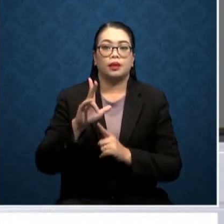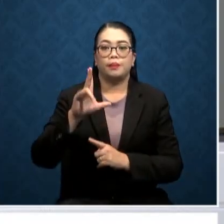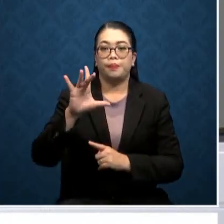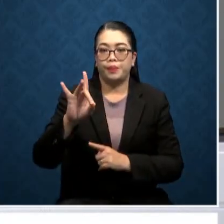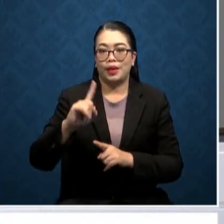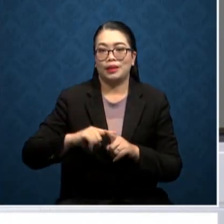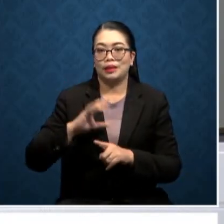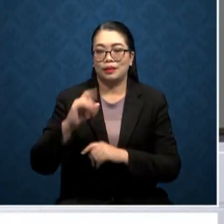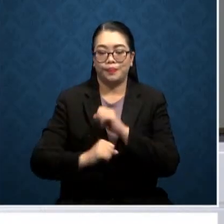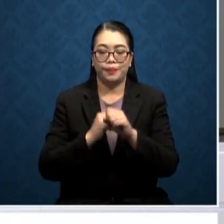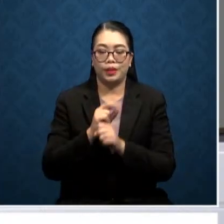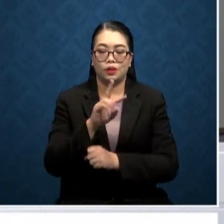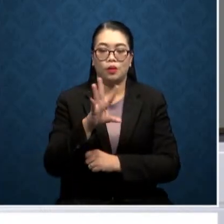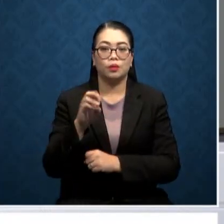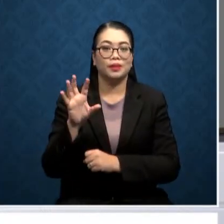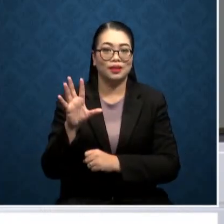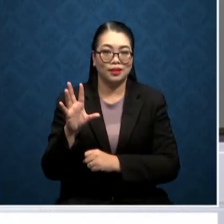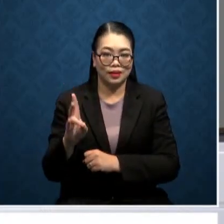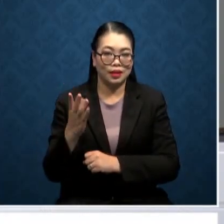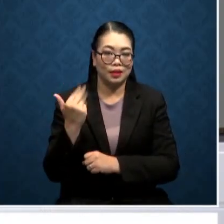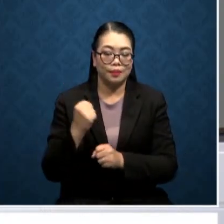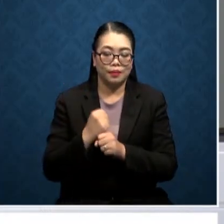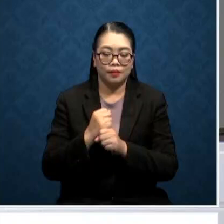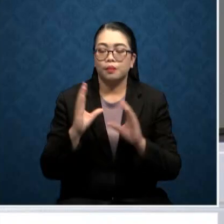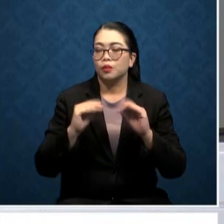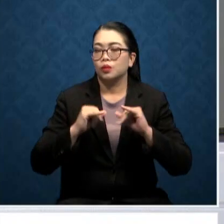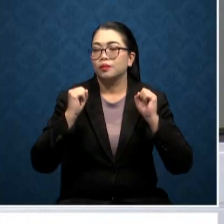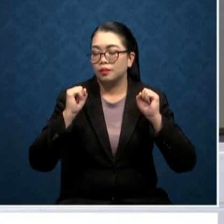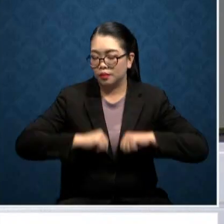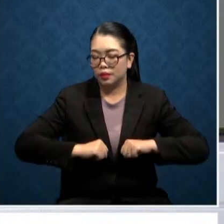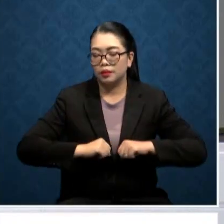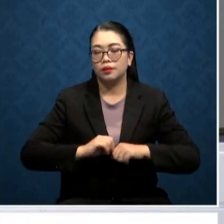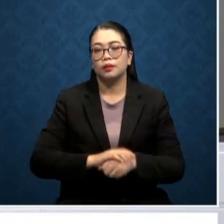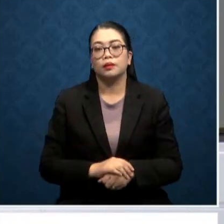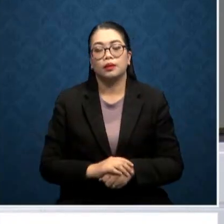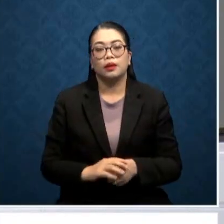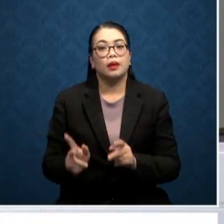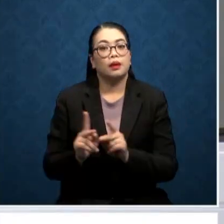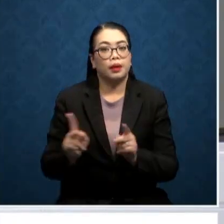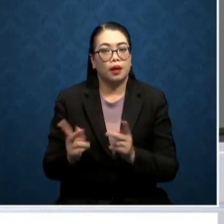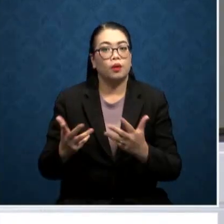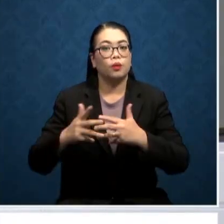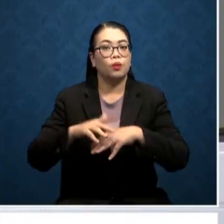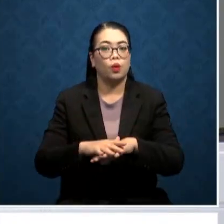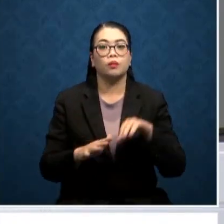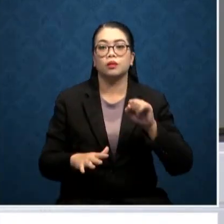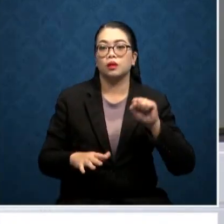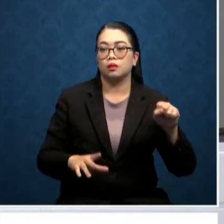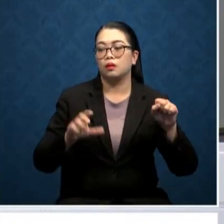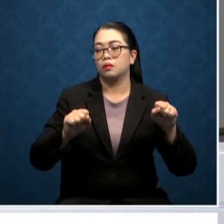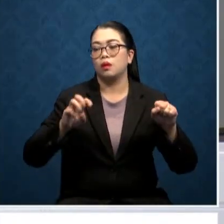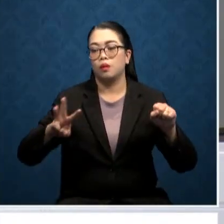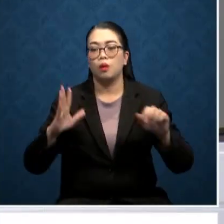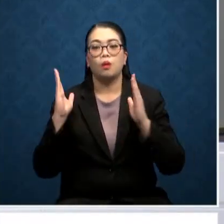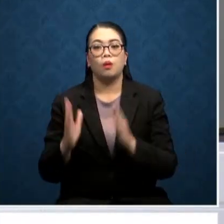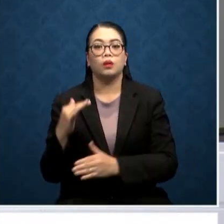คม2567ที่ประชุมมีมติตั้งบุคคลเป็นกรรมการร่วมกันกับฝ่ายวุฒิสภาจ